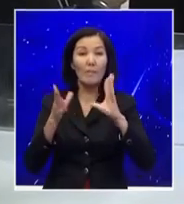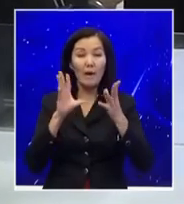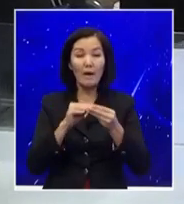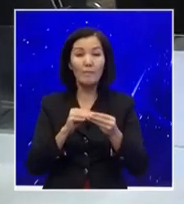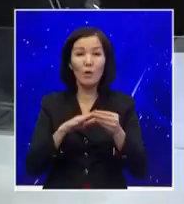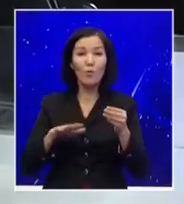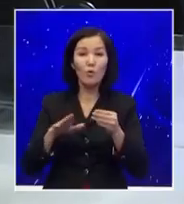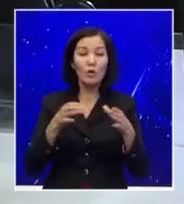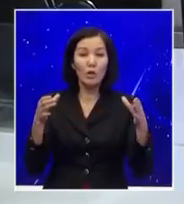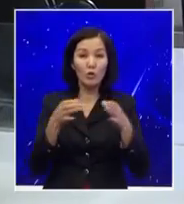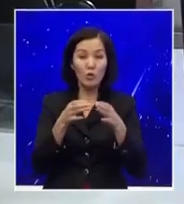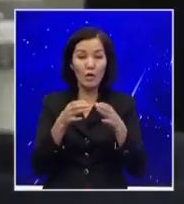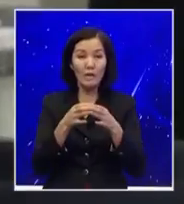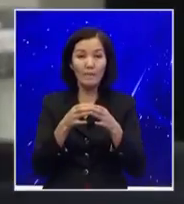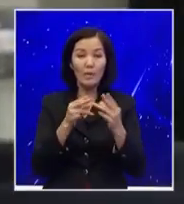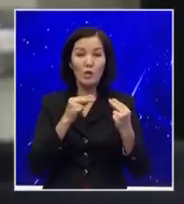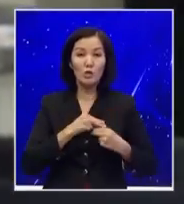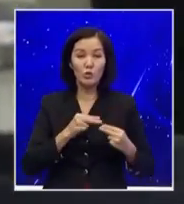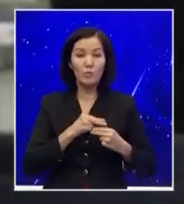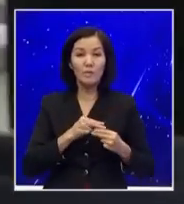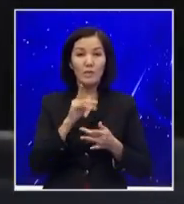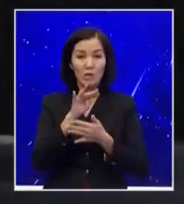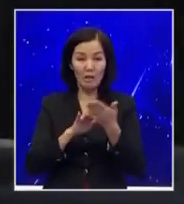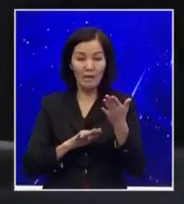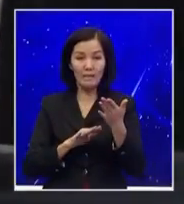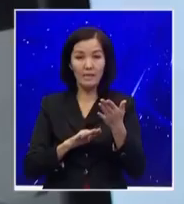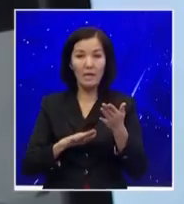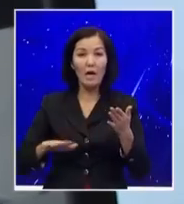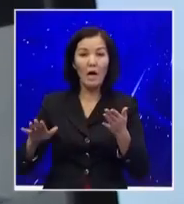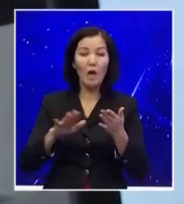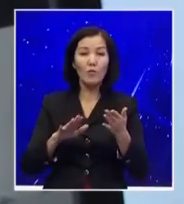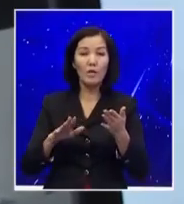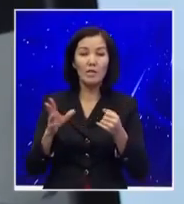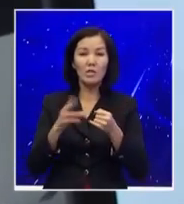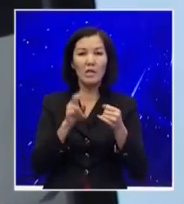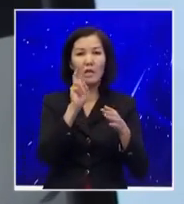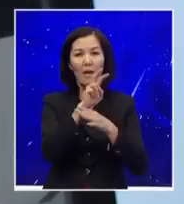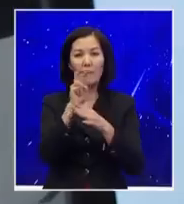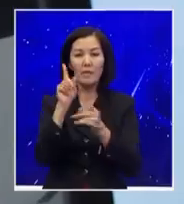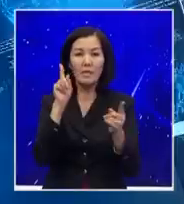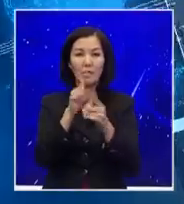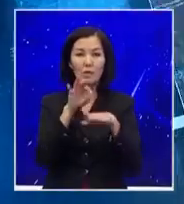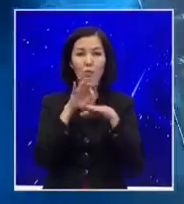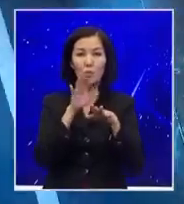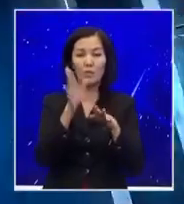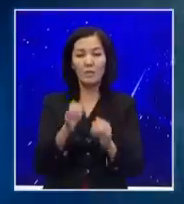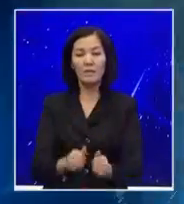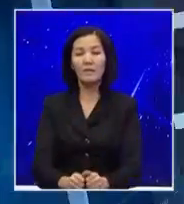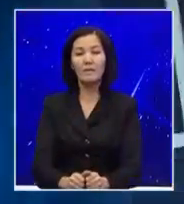Өңірге келген арнайы мониторинг тобының жұмысы әлі де жалғасады. Аудан аймақтарды аралайды, кездесулер өткізеді.